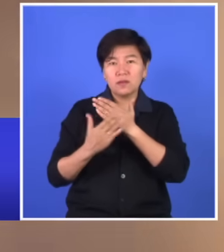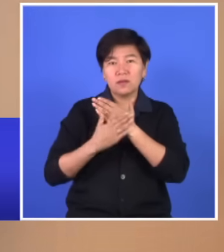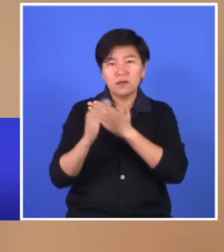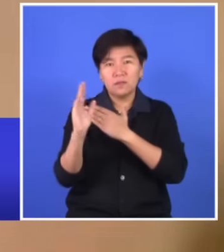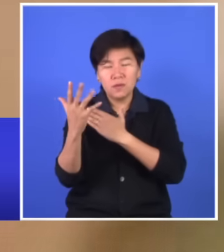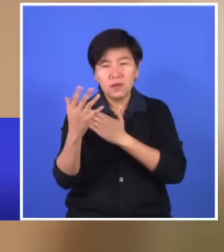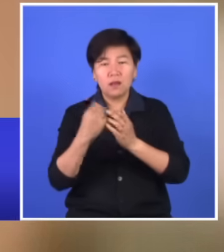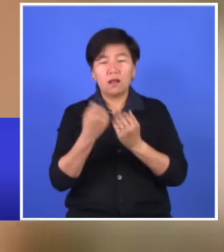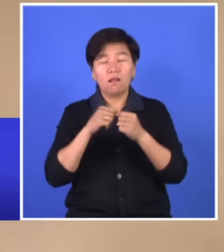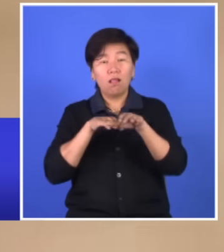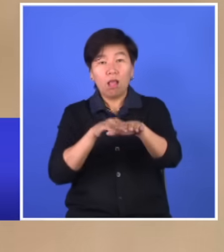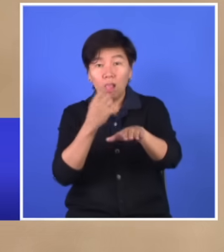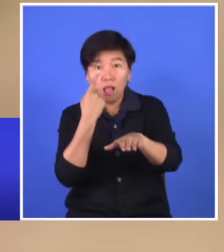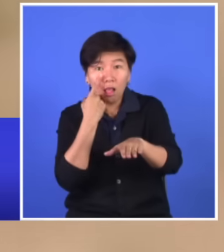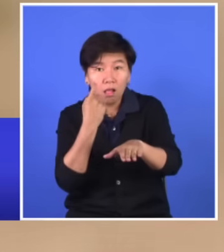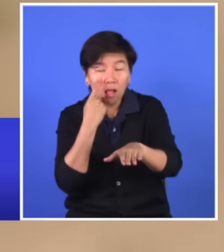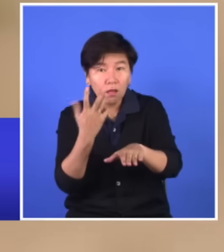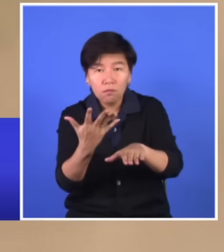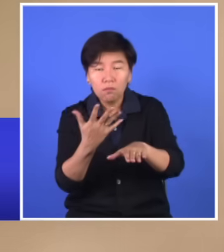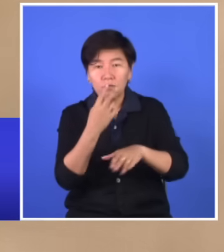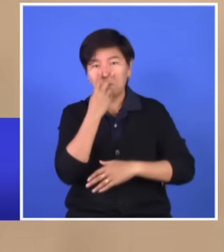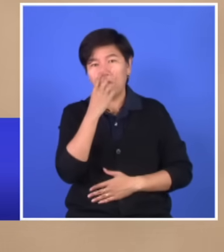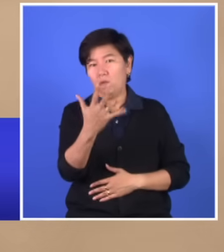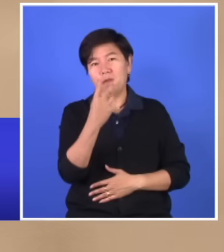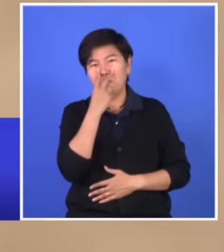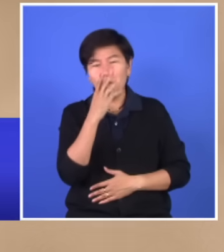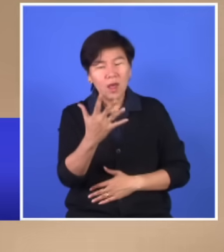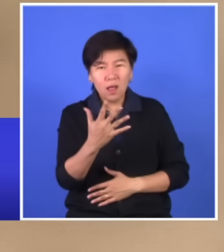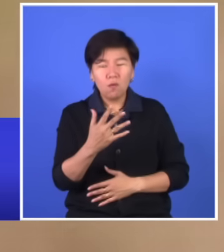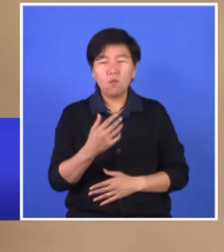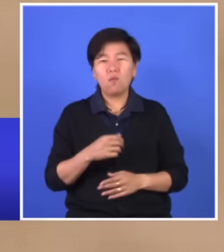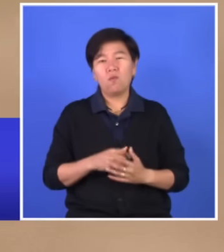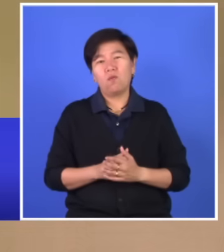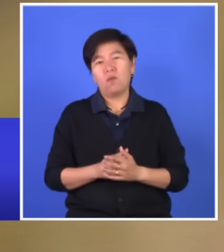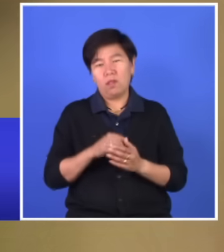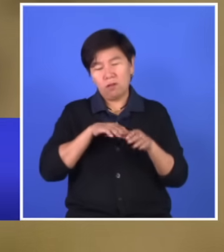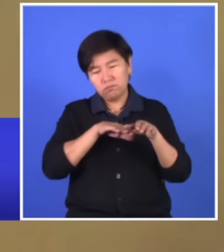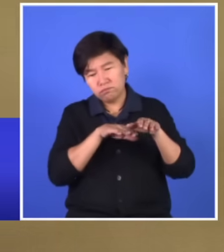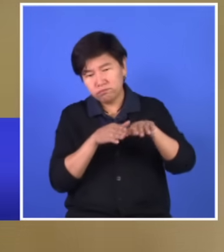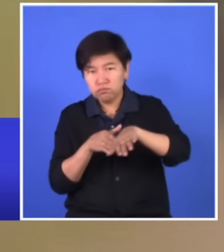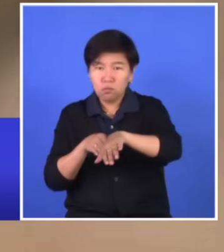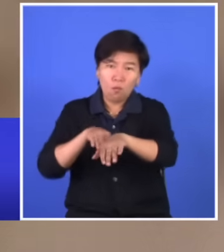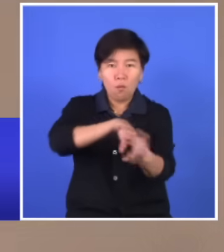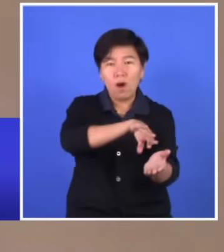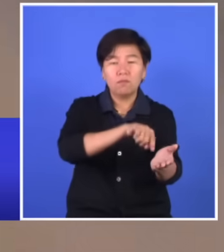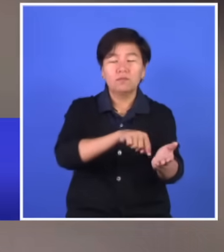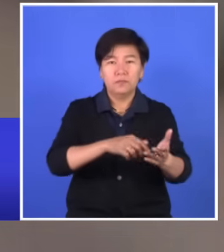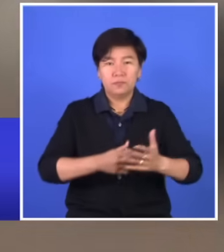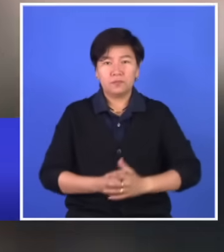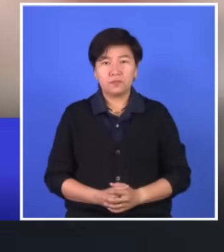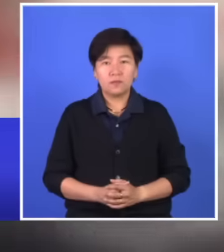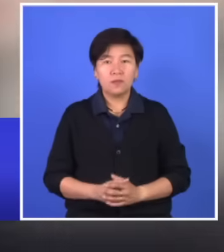เขาขับรถพวกมาบางทีมันก็ควบคุมยากนะคะลูกพ่วงก็เลยบรรทุกวัวมาแล้วก็เทกระจาดแบบนี้อ่ะฟังหน่อยค่ะเจ้าของ